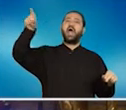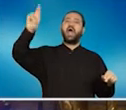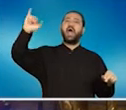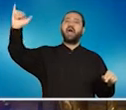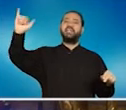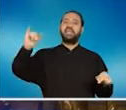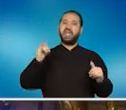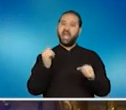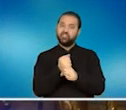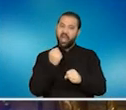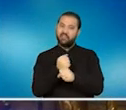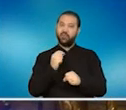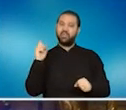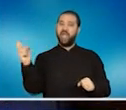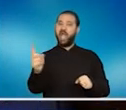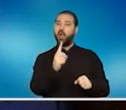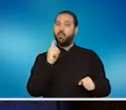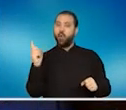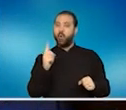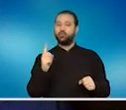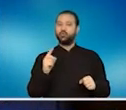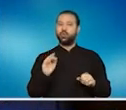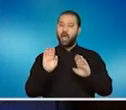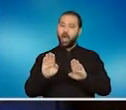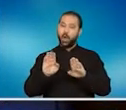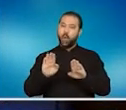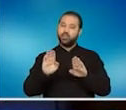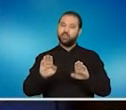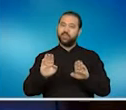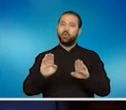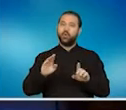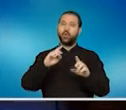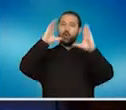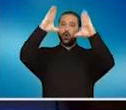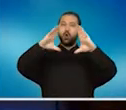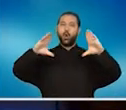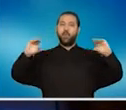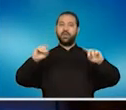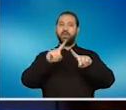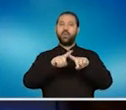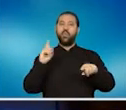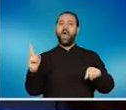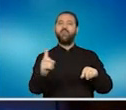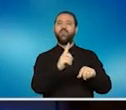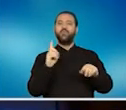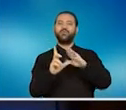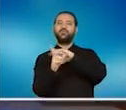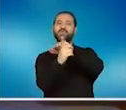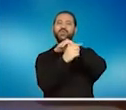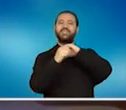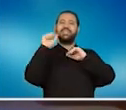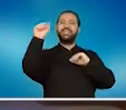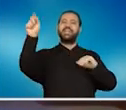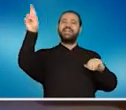vrut apostolul, ocrotitorul României, cu apostolul ardelenilor să